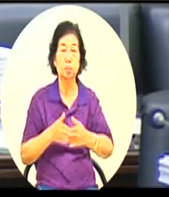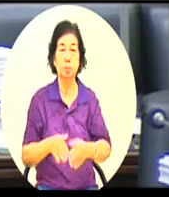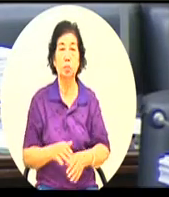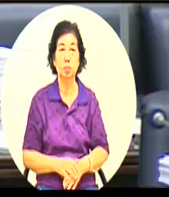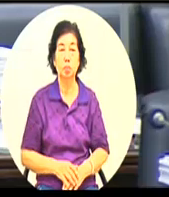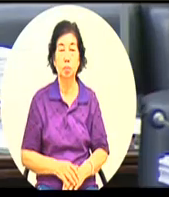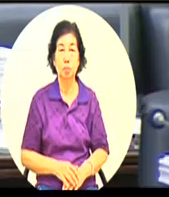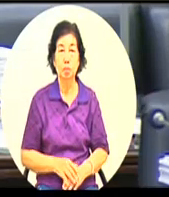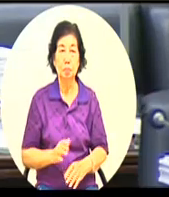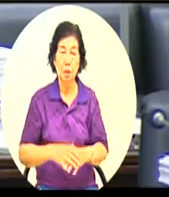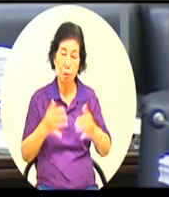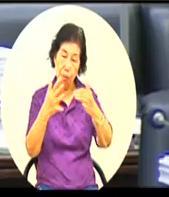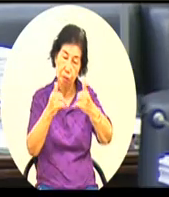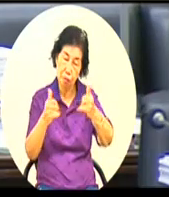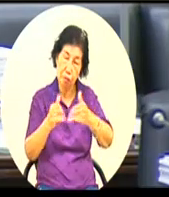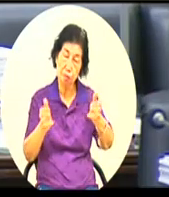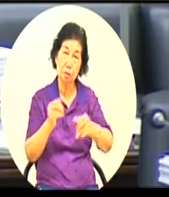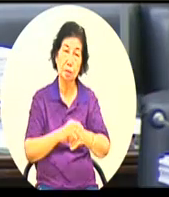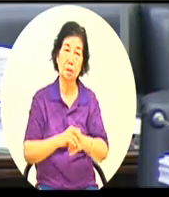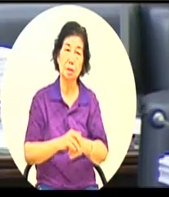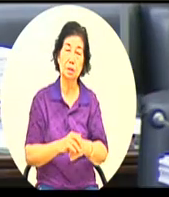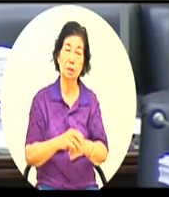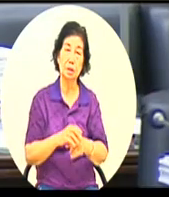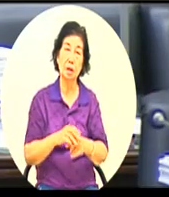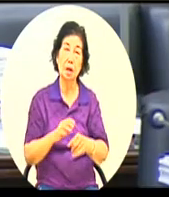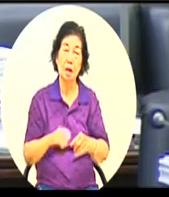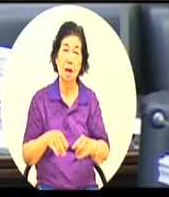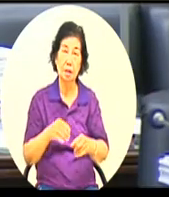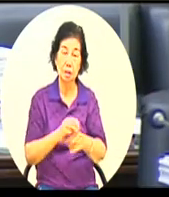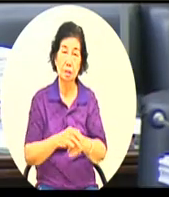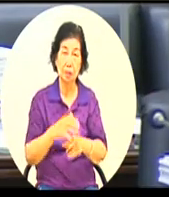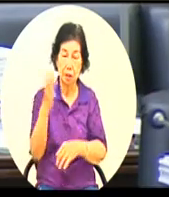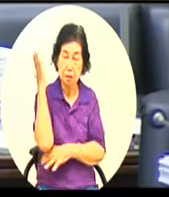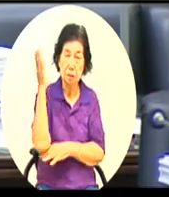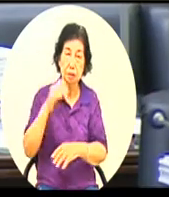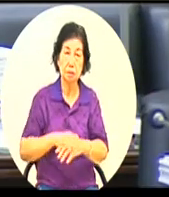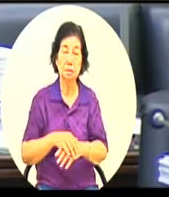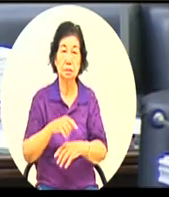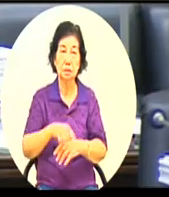啊，成囡仔公立幼稚园。坐破头，